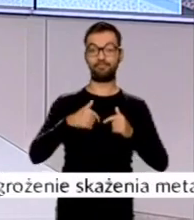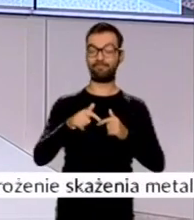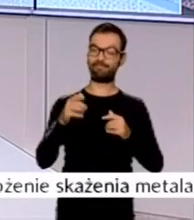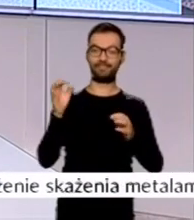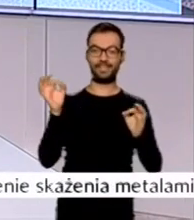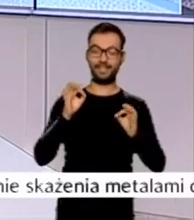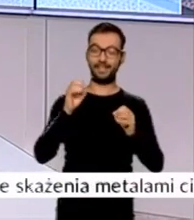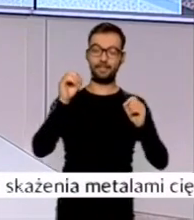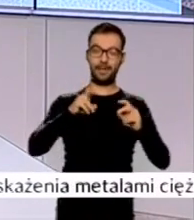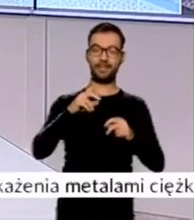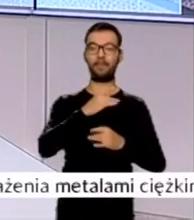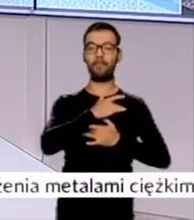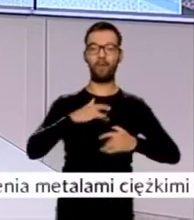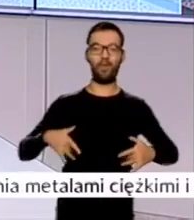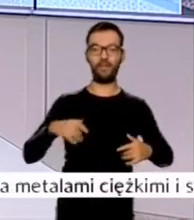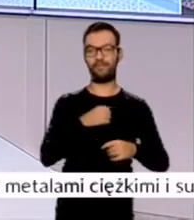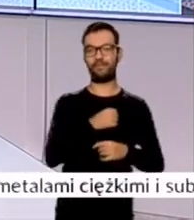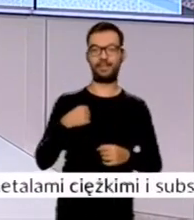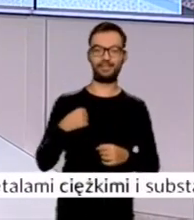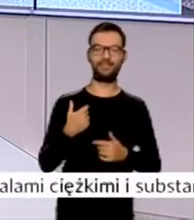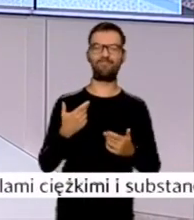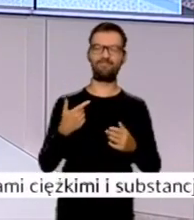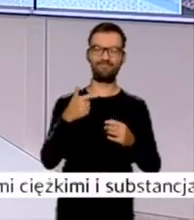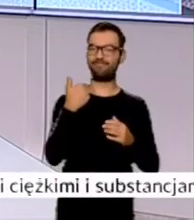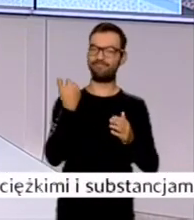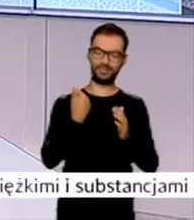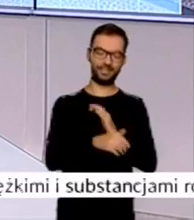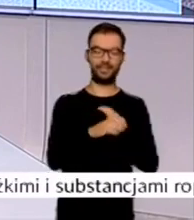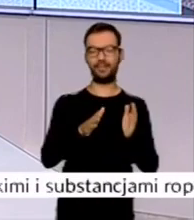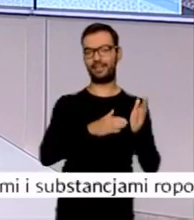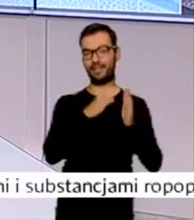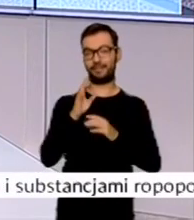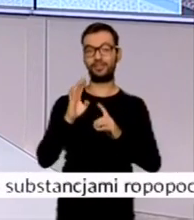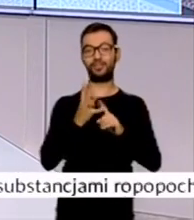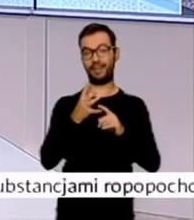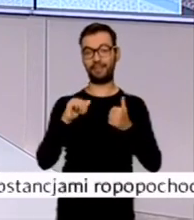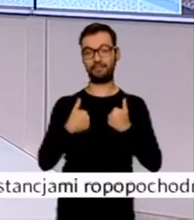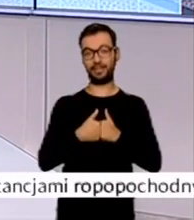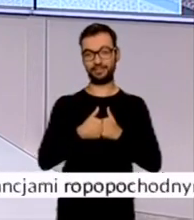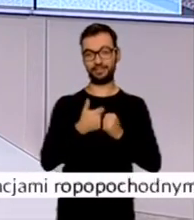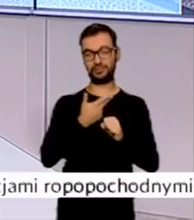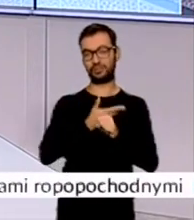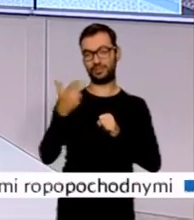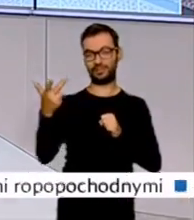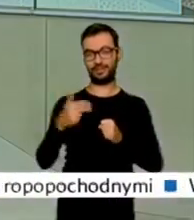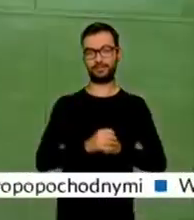Trwa fatalna seria piłkarzy Polonii Warszawa. Czarne koszule nie wygrały kolejnego, czwartego już meczu w rozgrywkach trzeciej